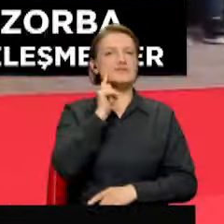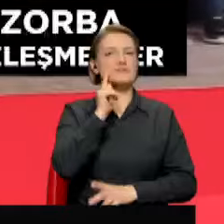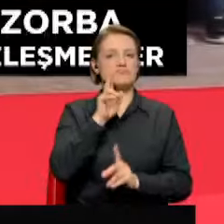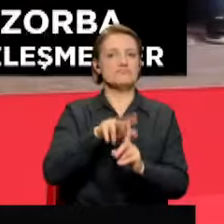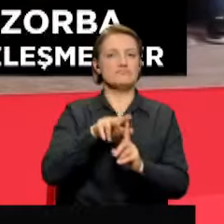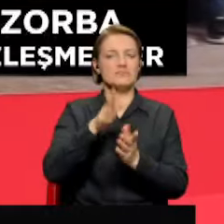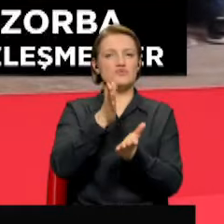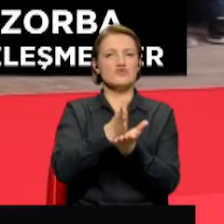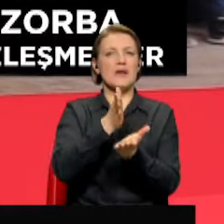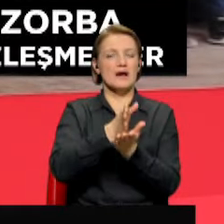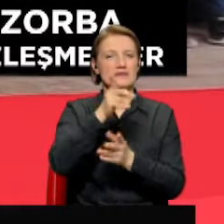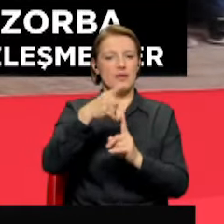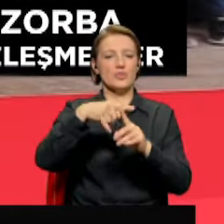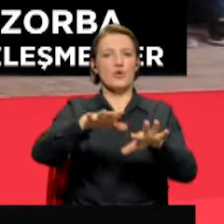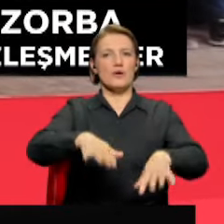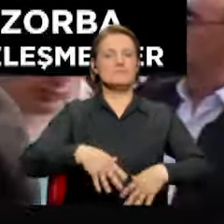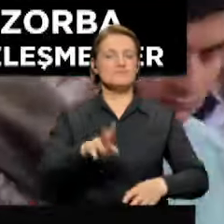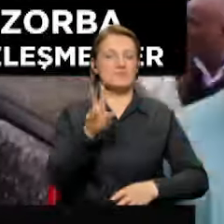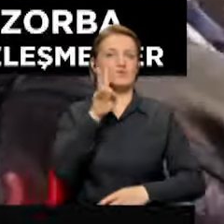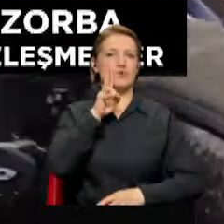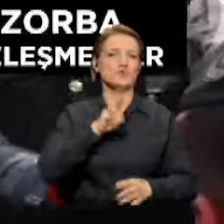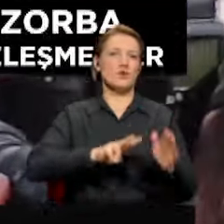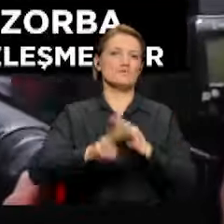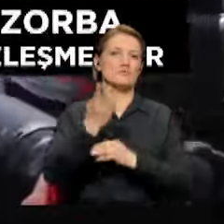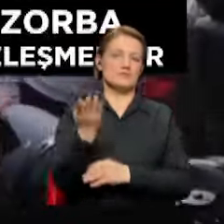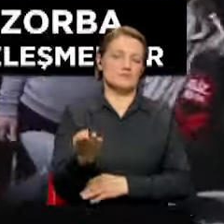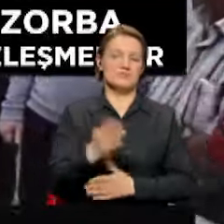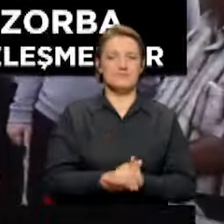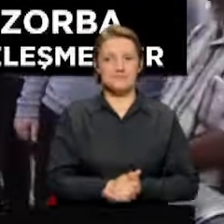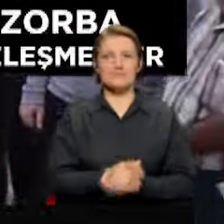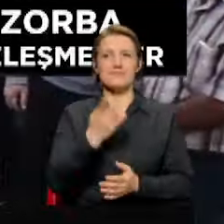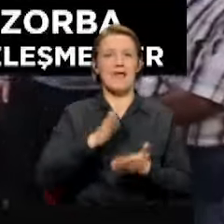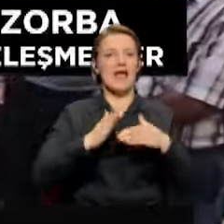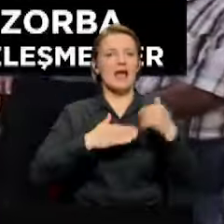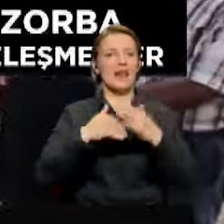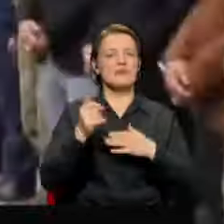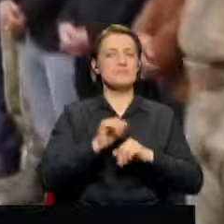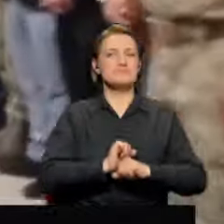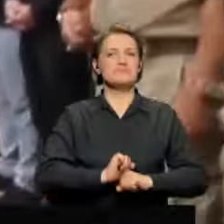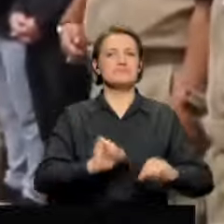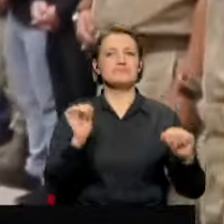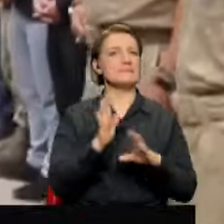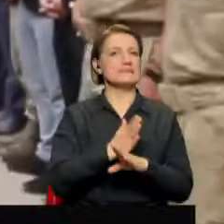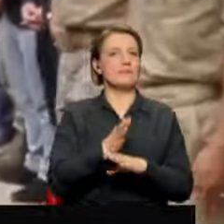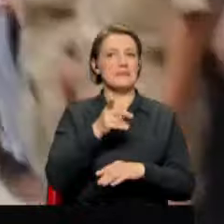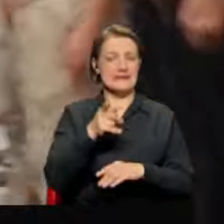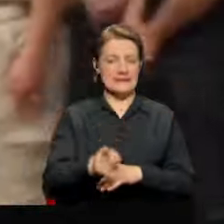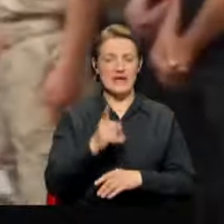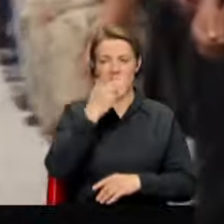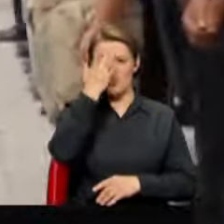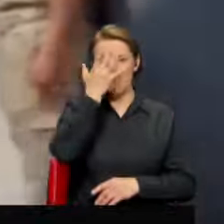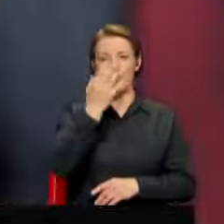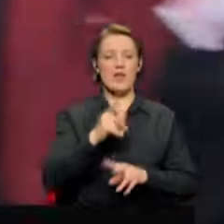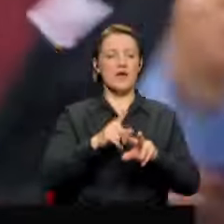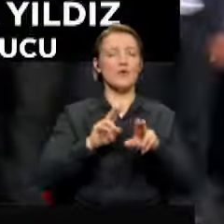katıldığı cenaze töreniyle son yolculuğuna uğurlandı Şehit Vedat Zorba. Yine el yapımı patlayıcının infilak etmesiyle şehit olan